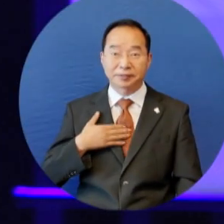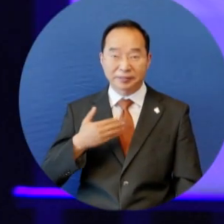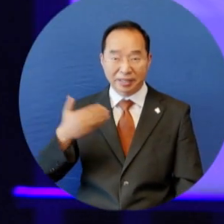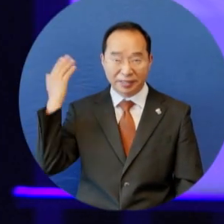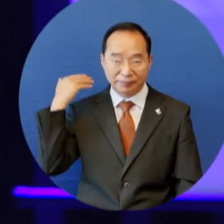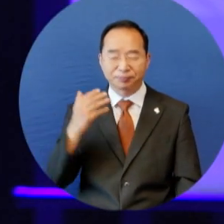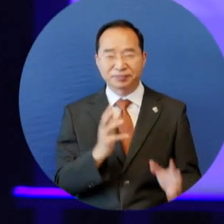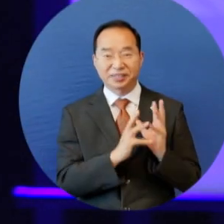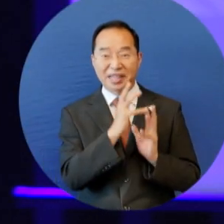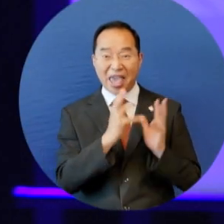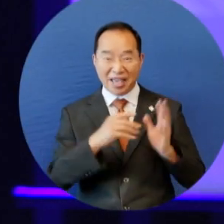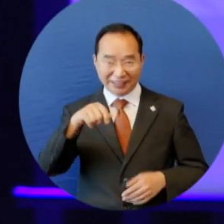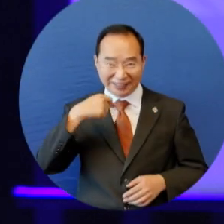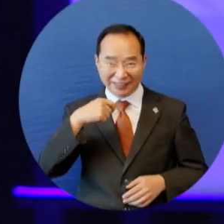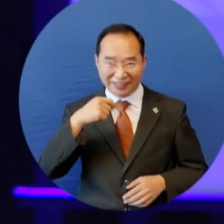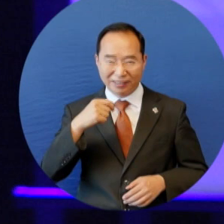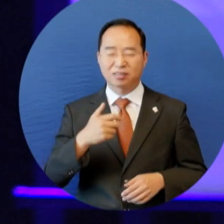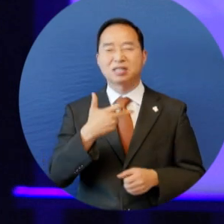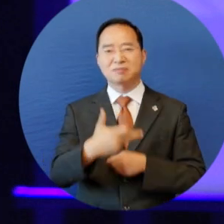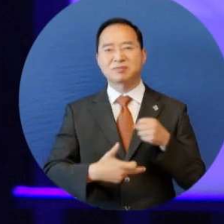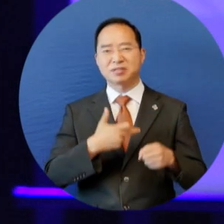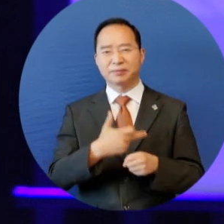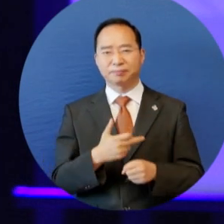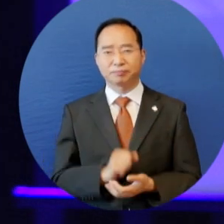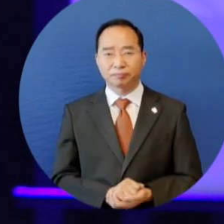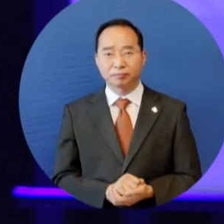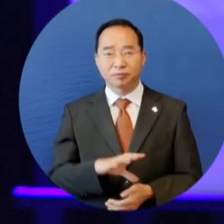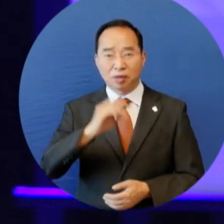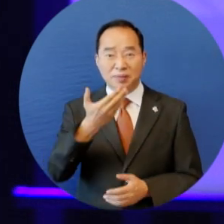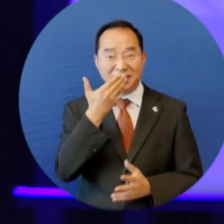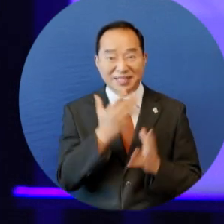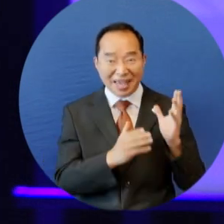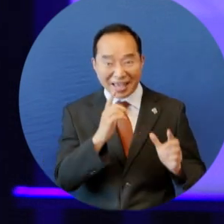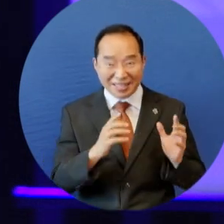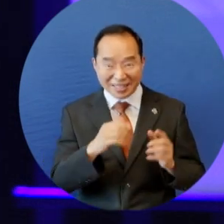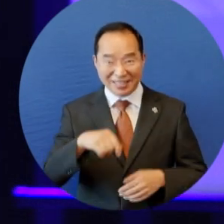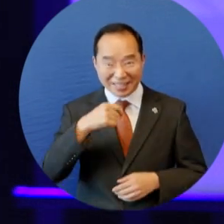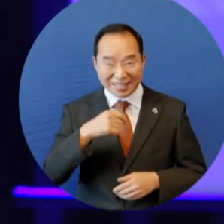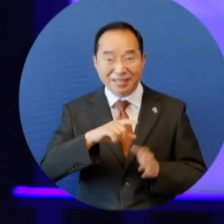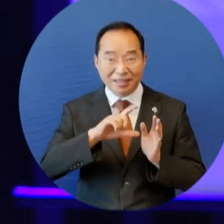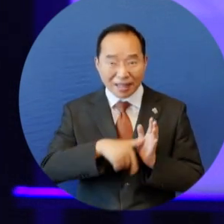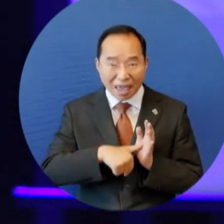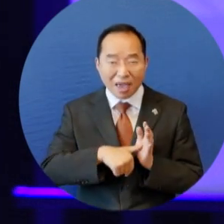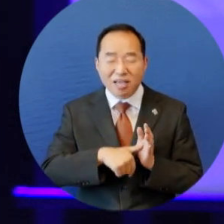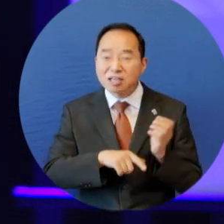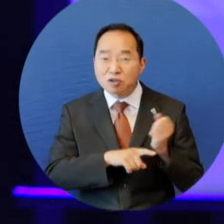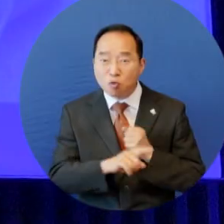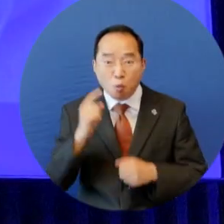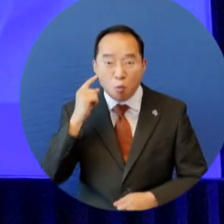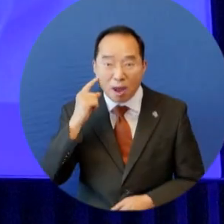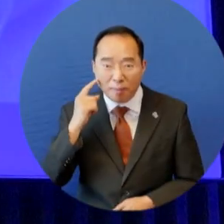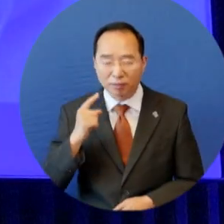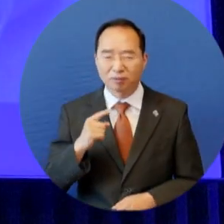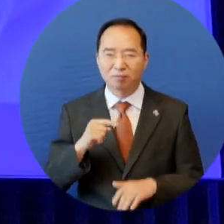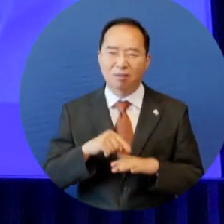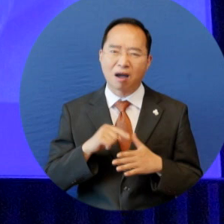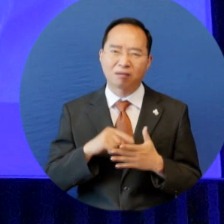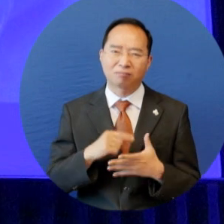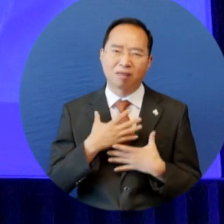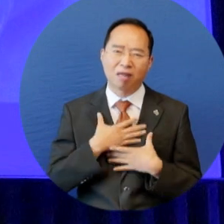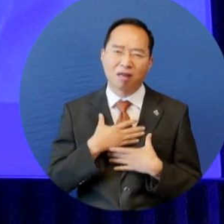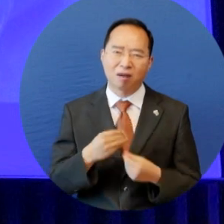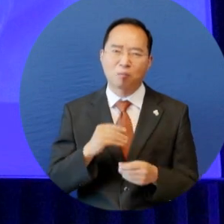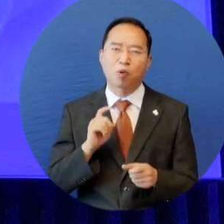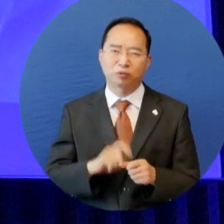저는 채식을 한지한 17년 정도 됩니다. 맨 처음에 채식을 시작했을 때는 아주 단순한 이유에서 마음을 좀